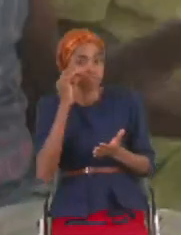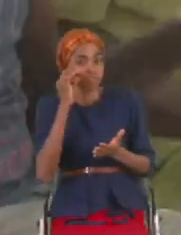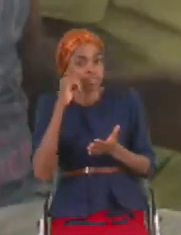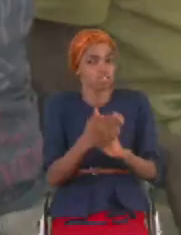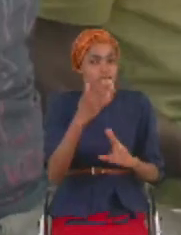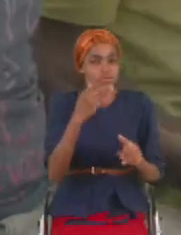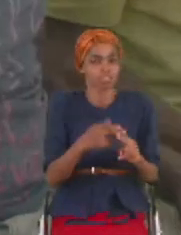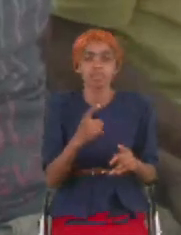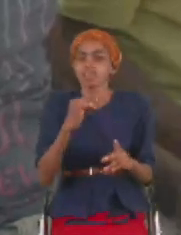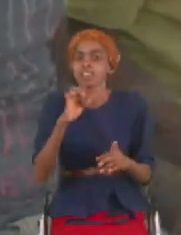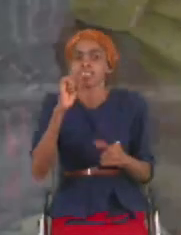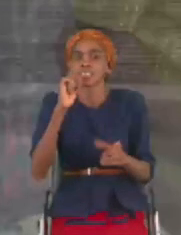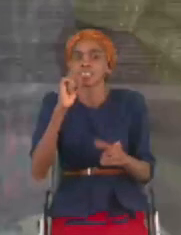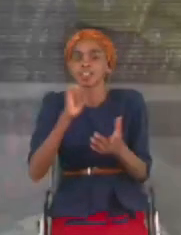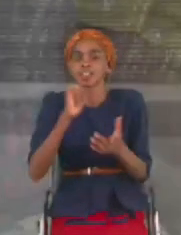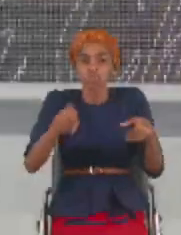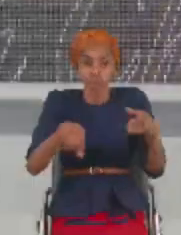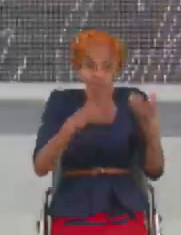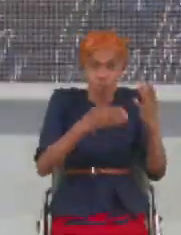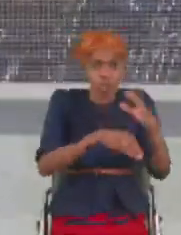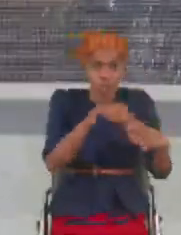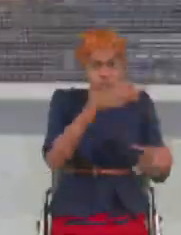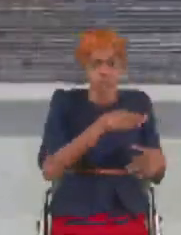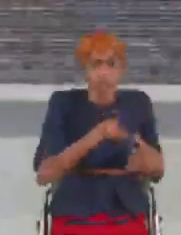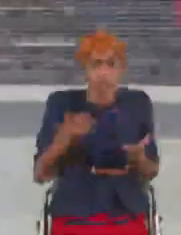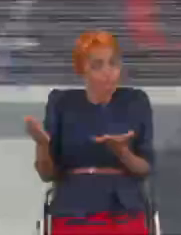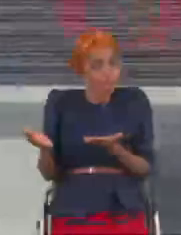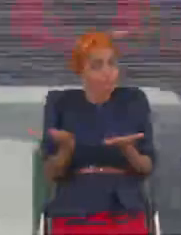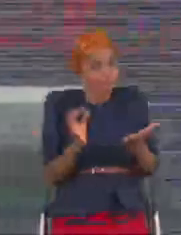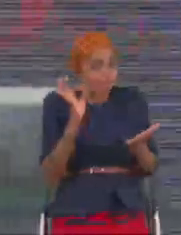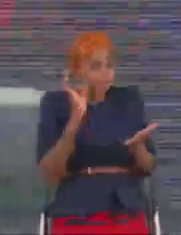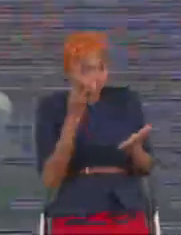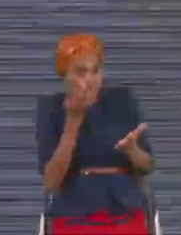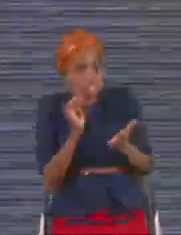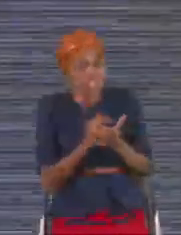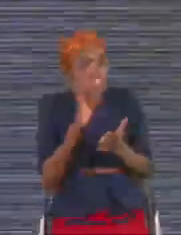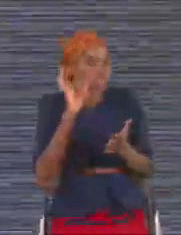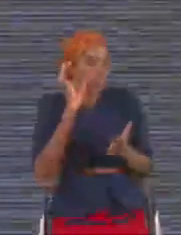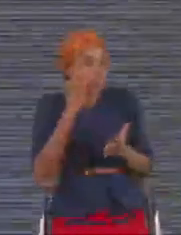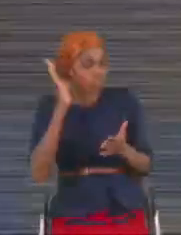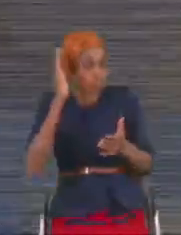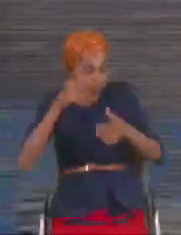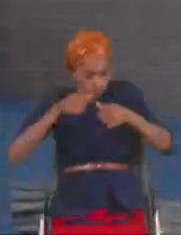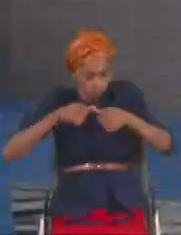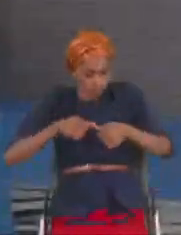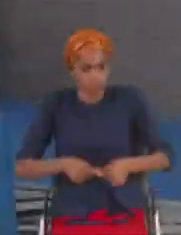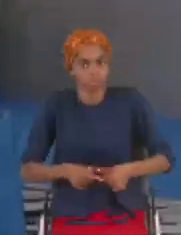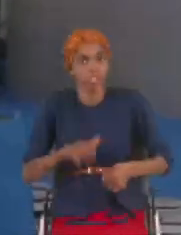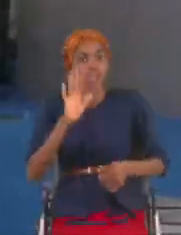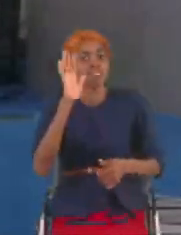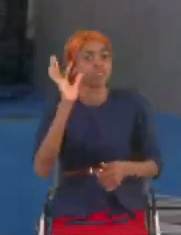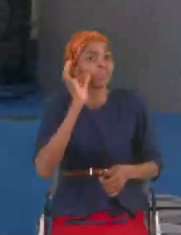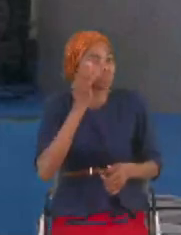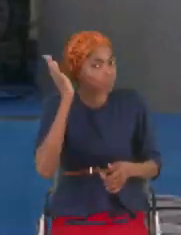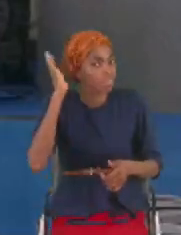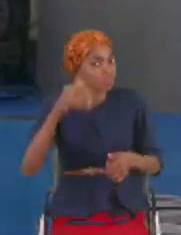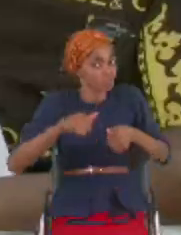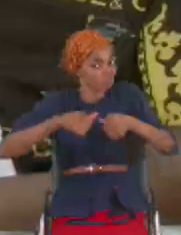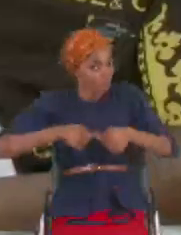a fait que vous alliez et que vous portiez du fruit et que votre fruit demeure et frais vont